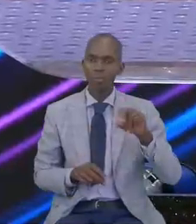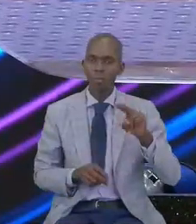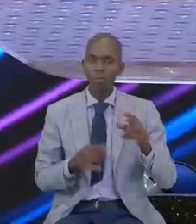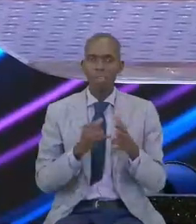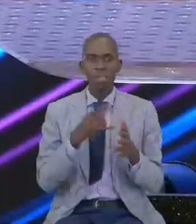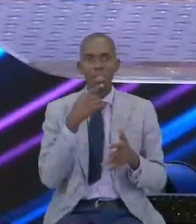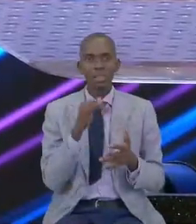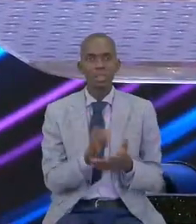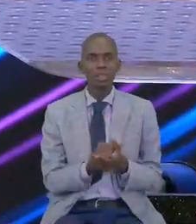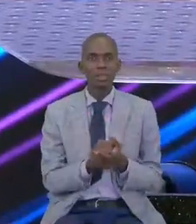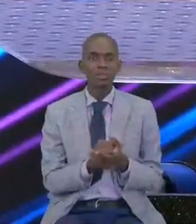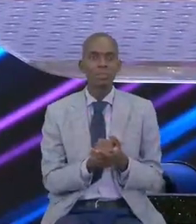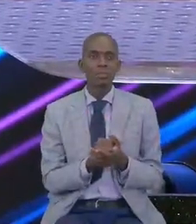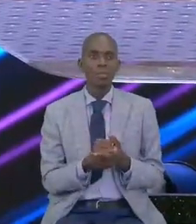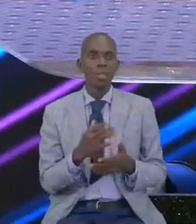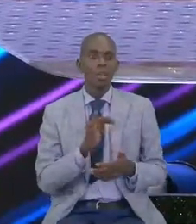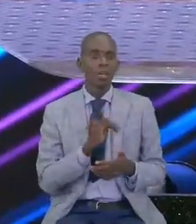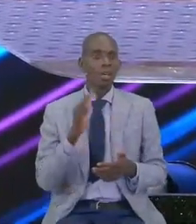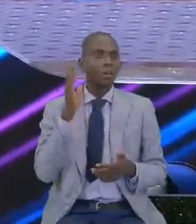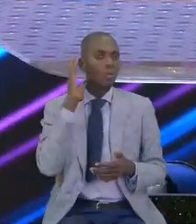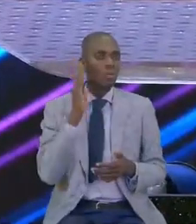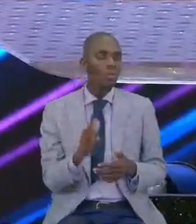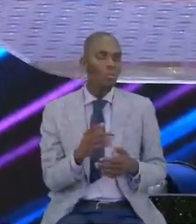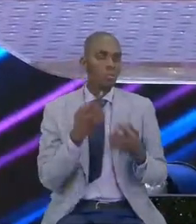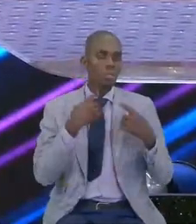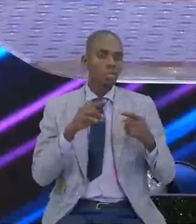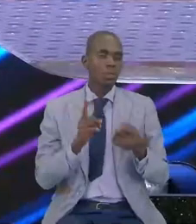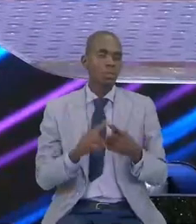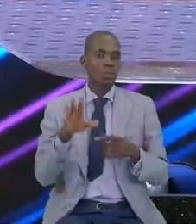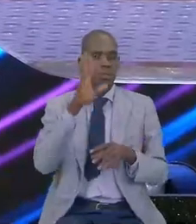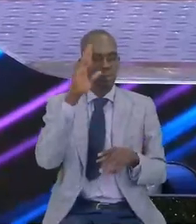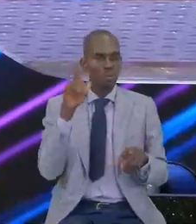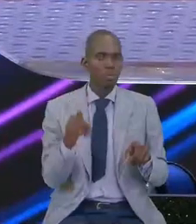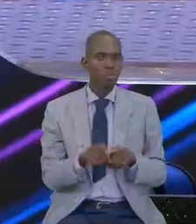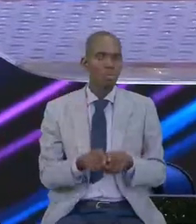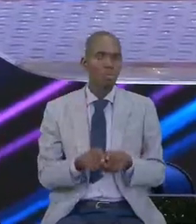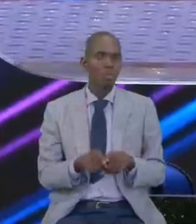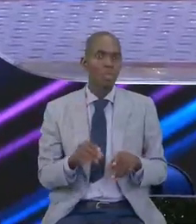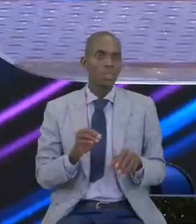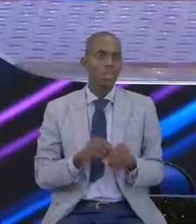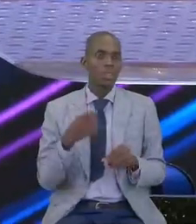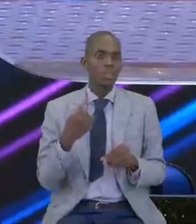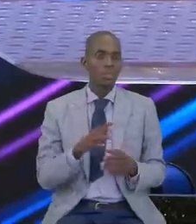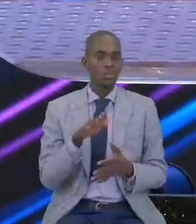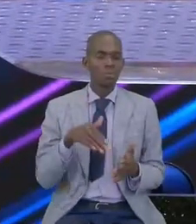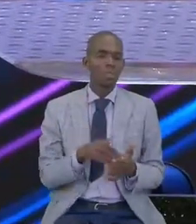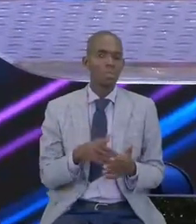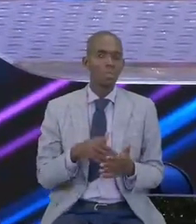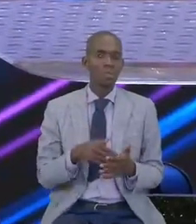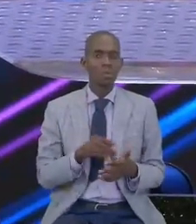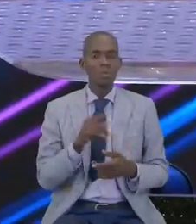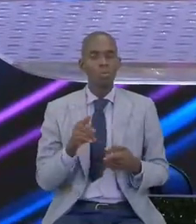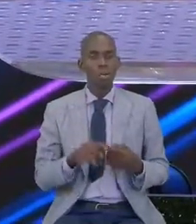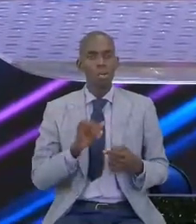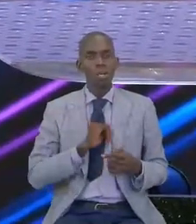Lorsqu'il dit, j'annoncerai ton nom à mes frères, je te célébrerai au milieu de l'assemblée. Verset